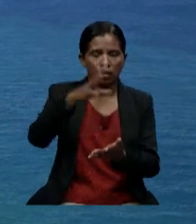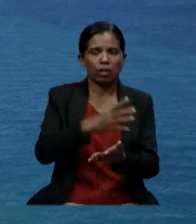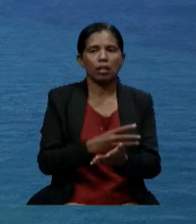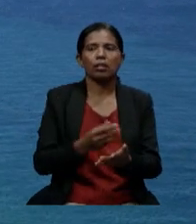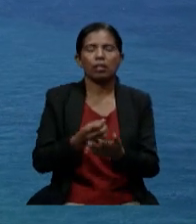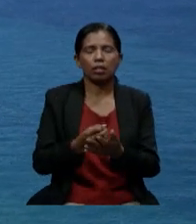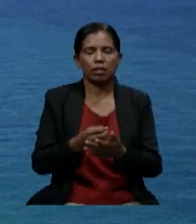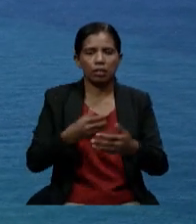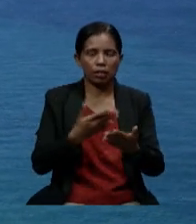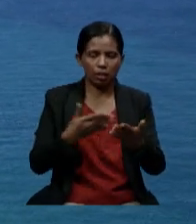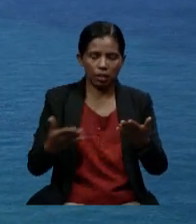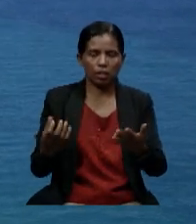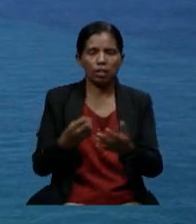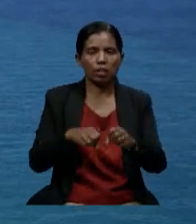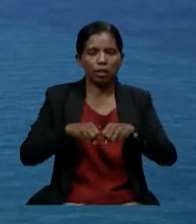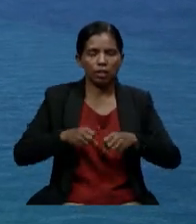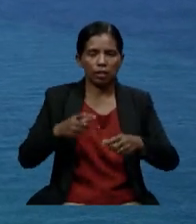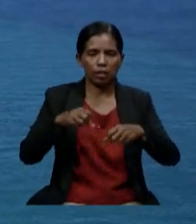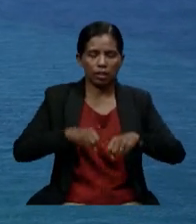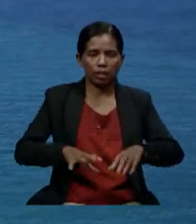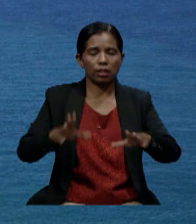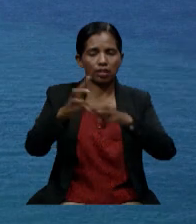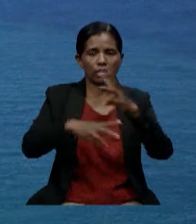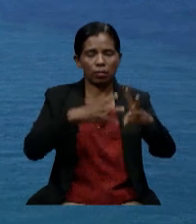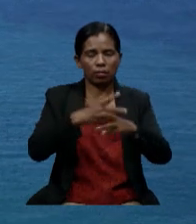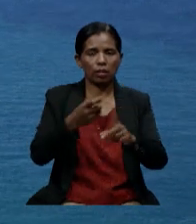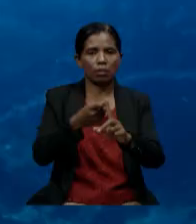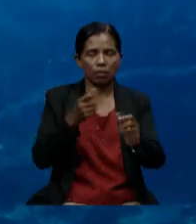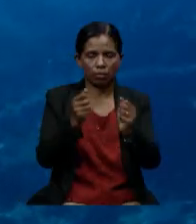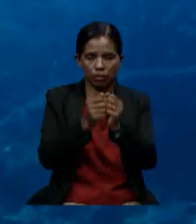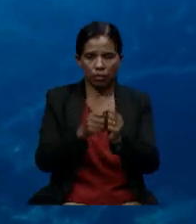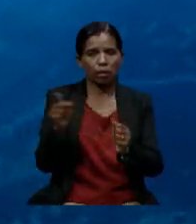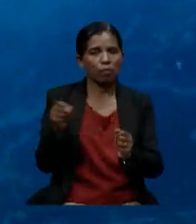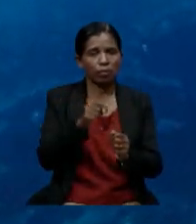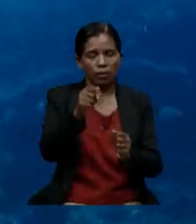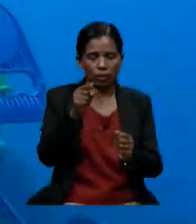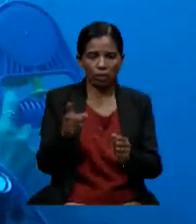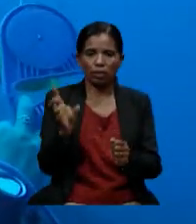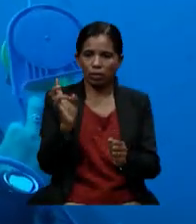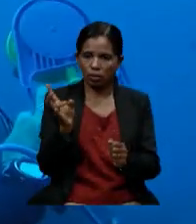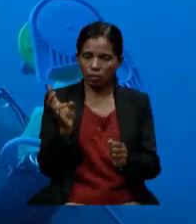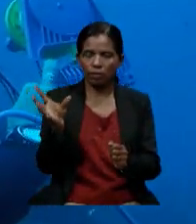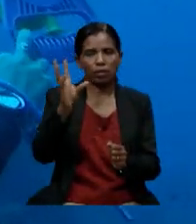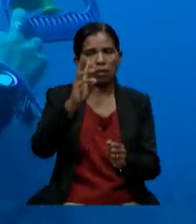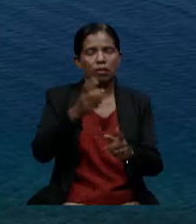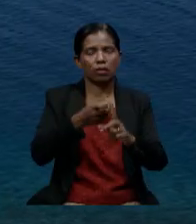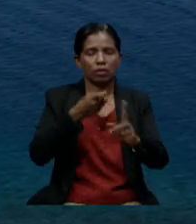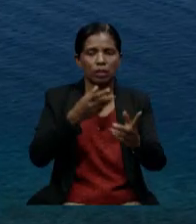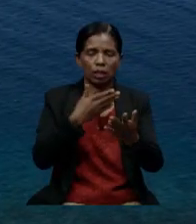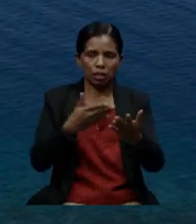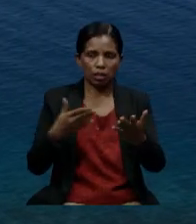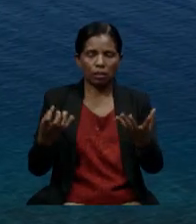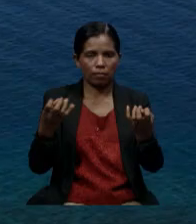biodiversidade tasi ia mundu, tamba kobre kuase persentu hitunulu resignen, kametade husi spesie koral ia